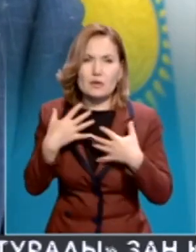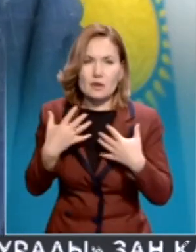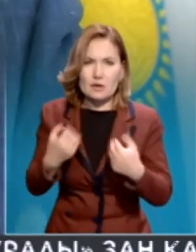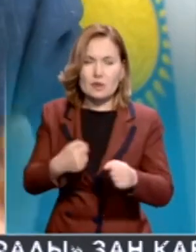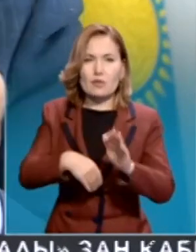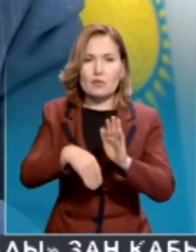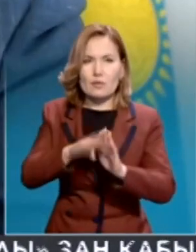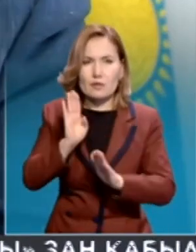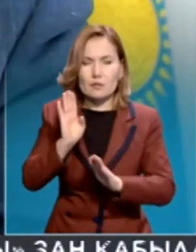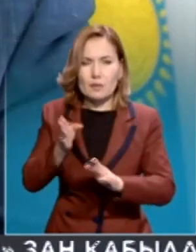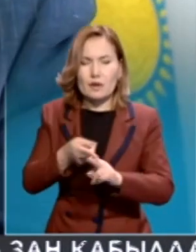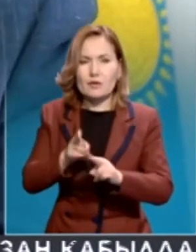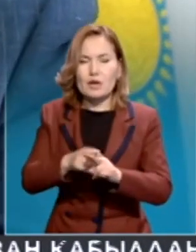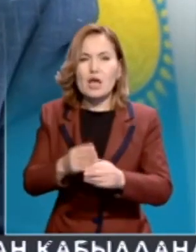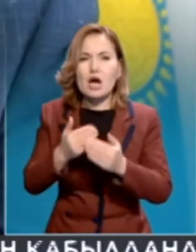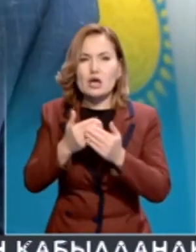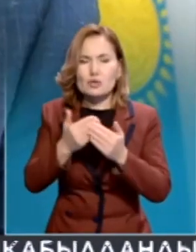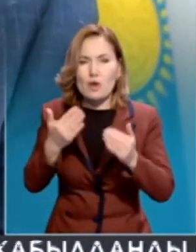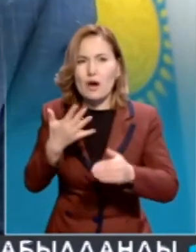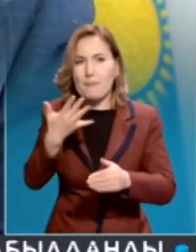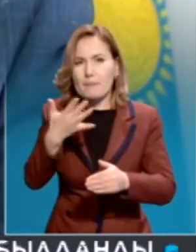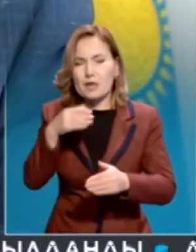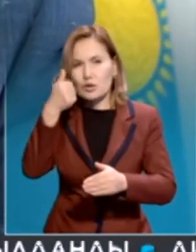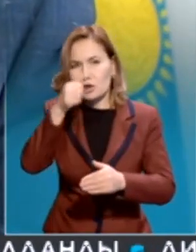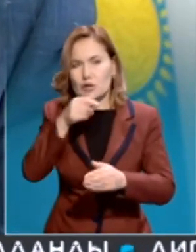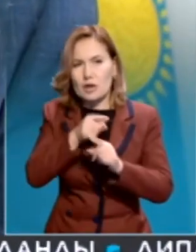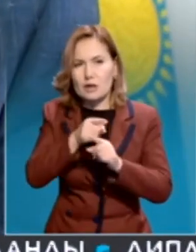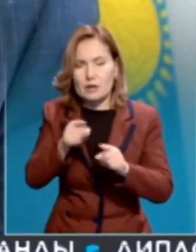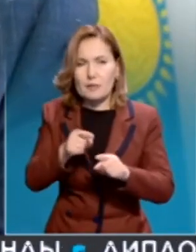атыр. Мысалы, соңғы 5 жылда